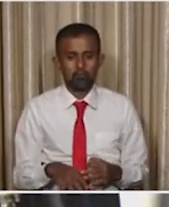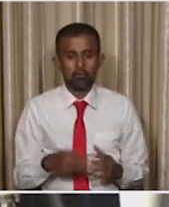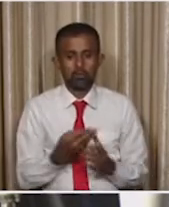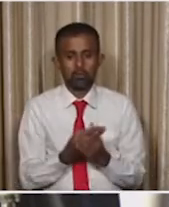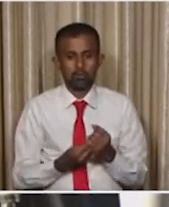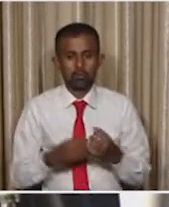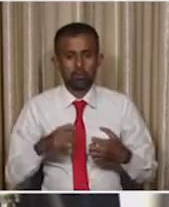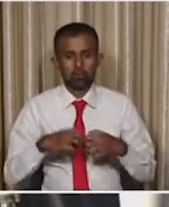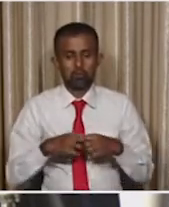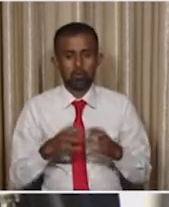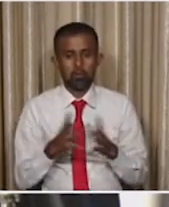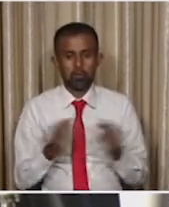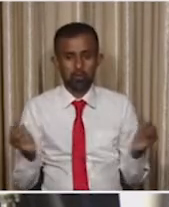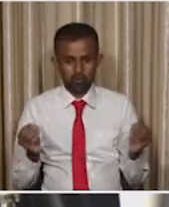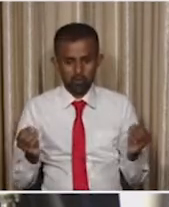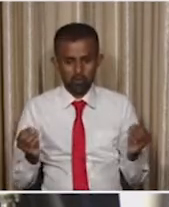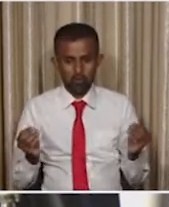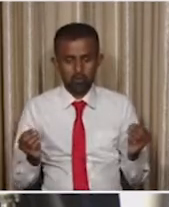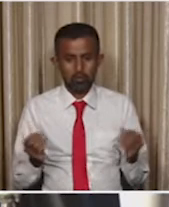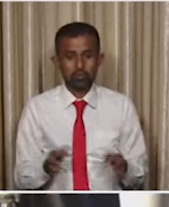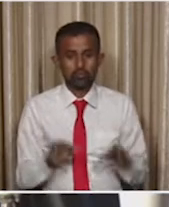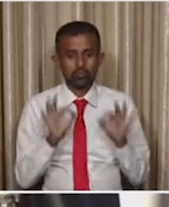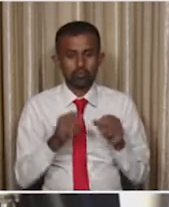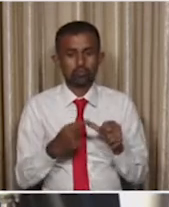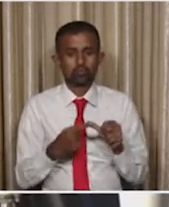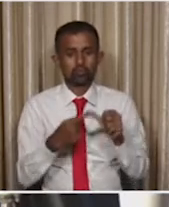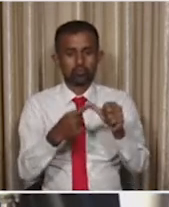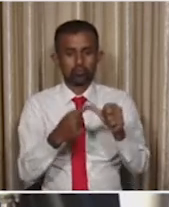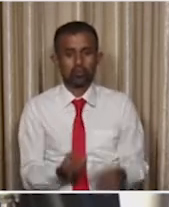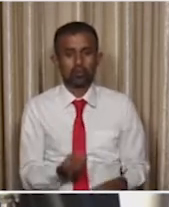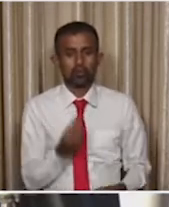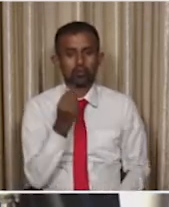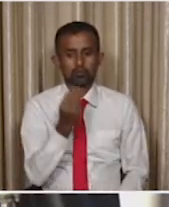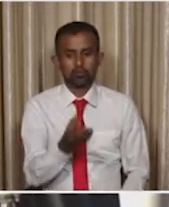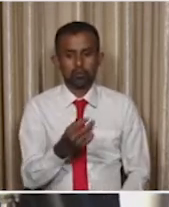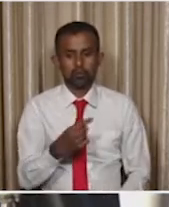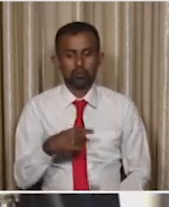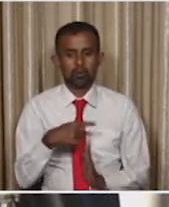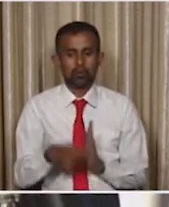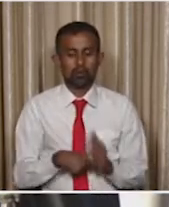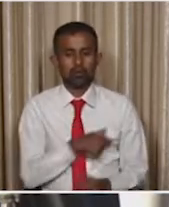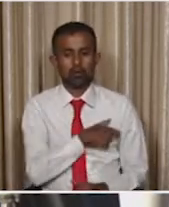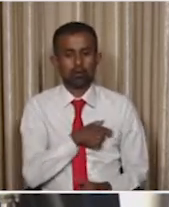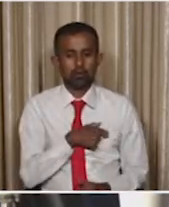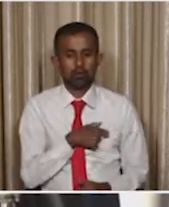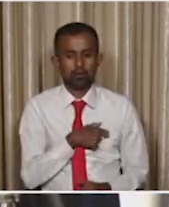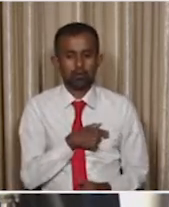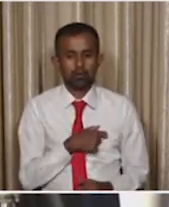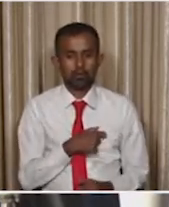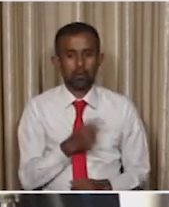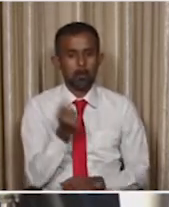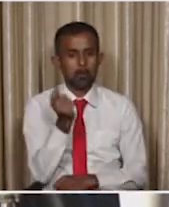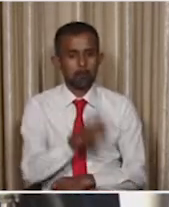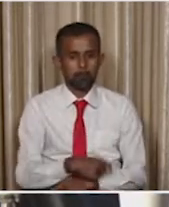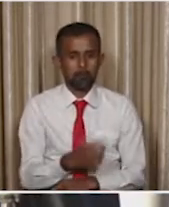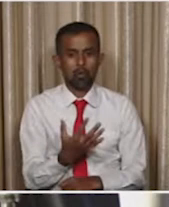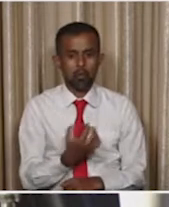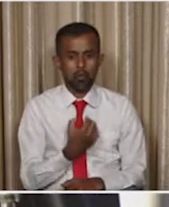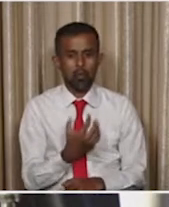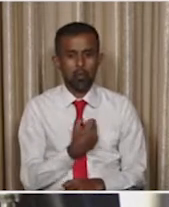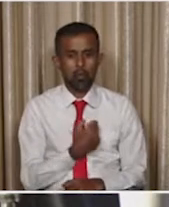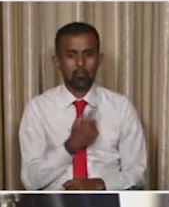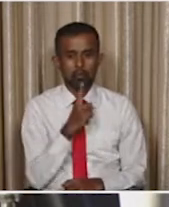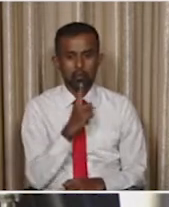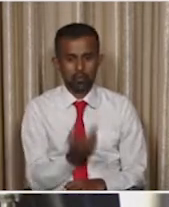மூத்த அமைச்சர்கள் உறுப்பினர்கள் இந்த நாட்டினுடைய தலைவர்கள் எடுக்க வேண்டும் என்ற கருத்தை நாங்கள் தொடர்ச்சியாக வலியுறுத்தி வந்திருந்தோம்